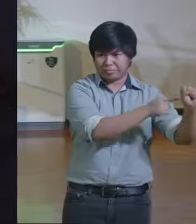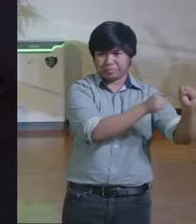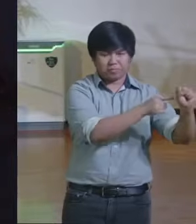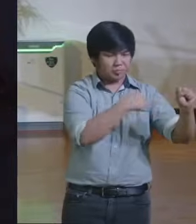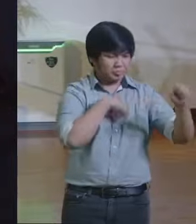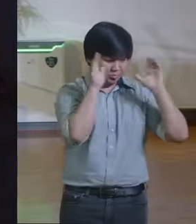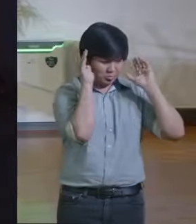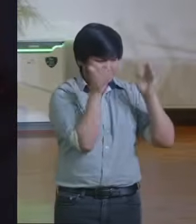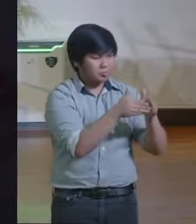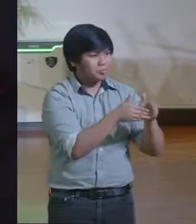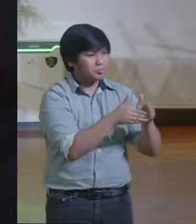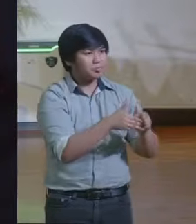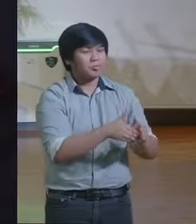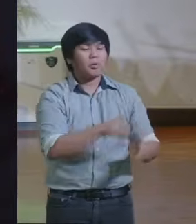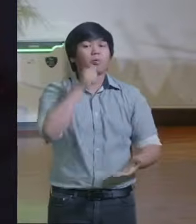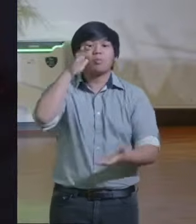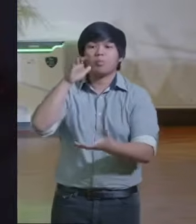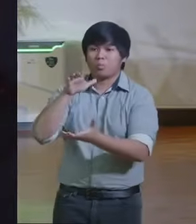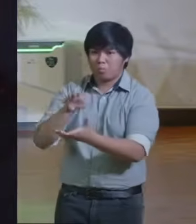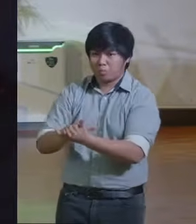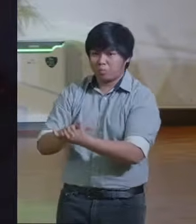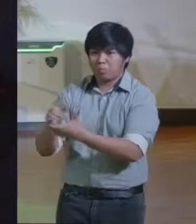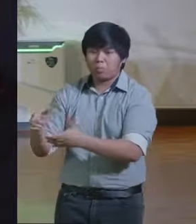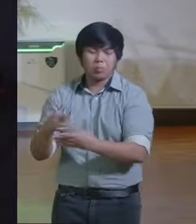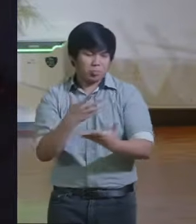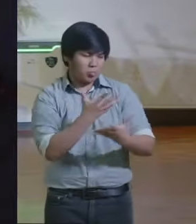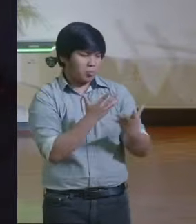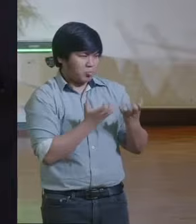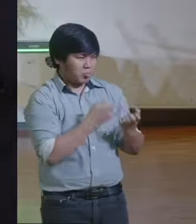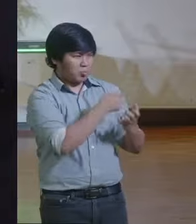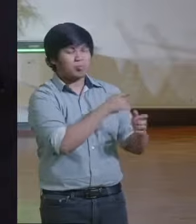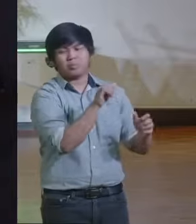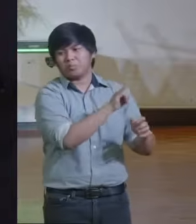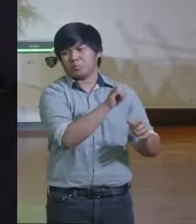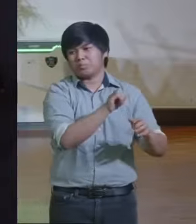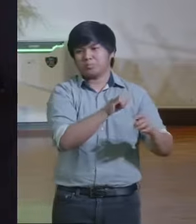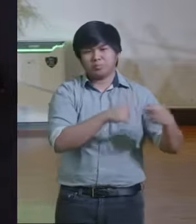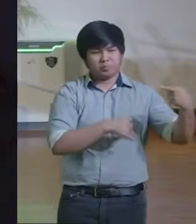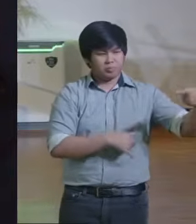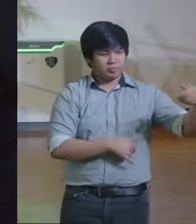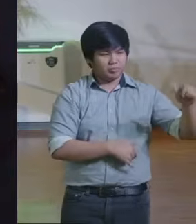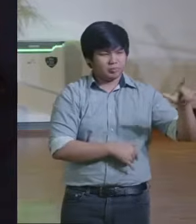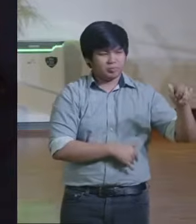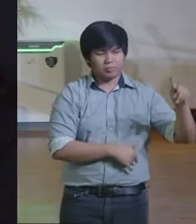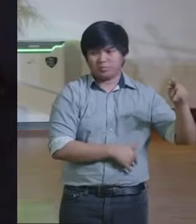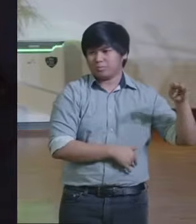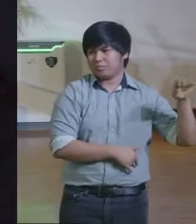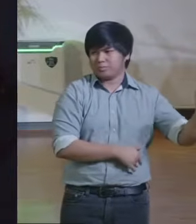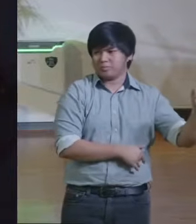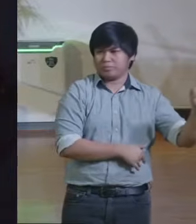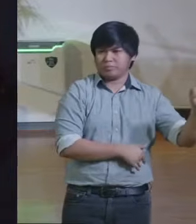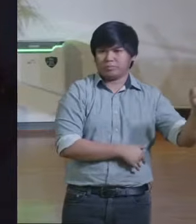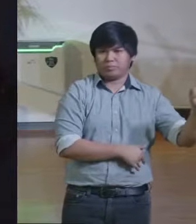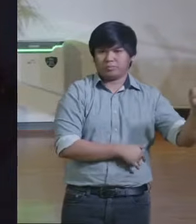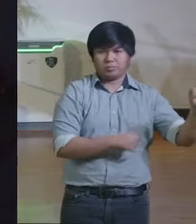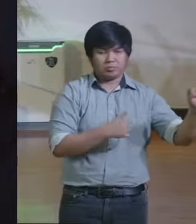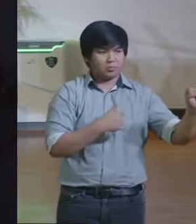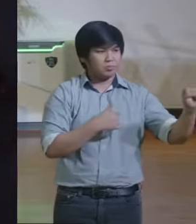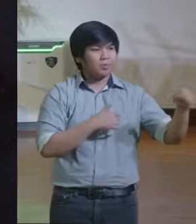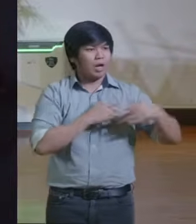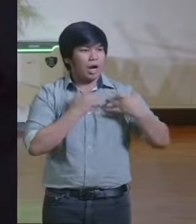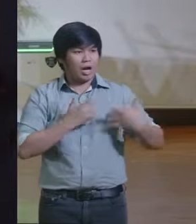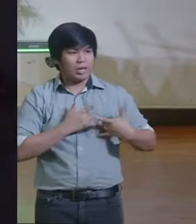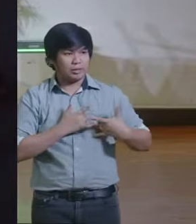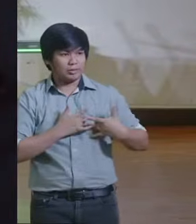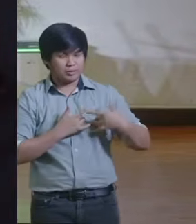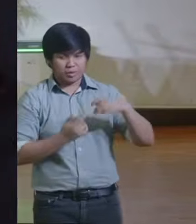ng kanyang misis. Para sa kanya, katambal ng kanyang puso ang aklat na ito.